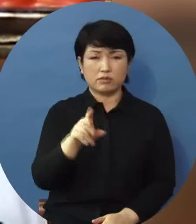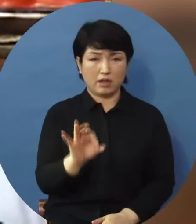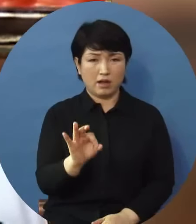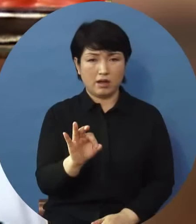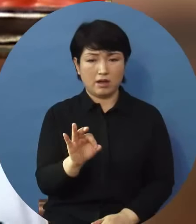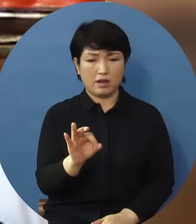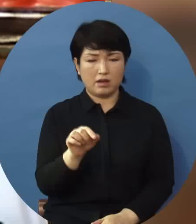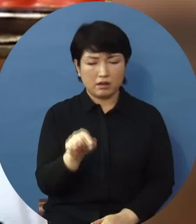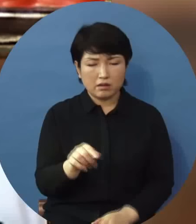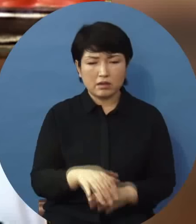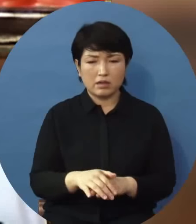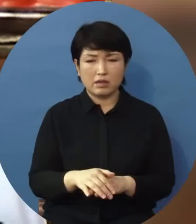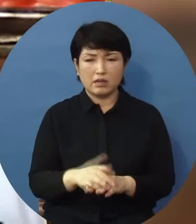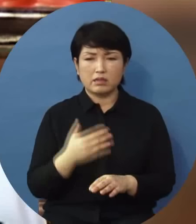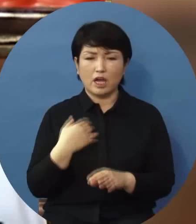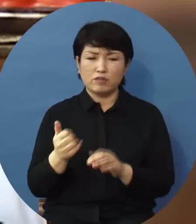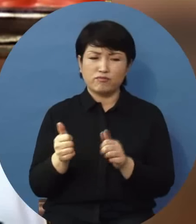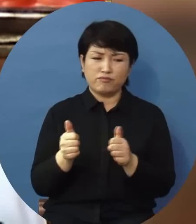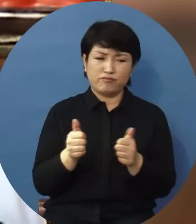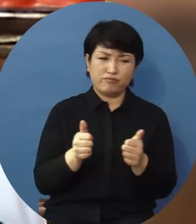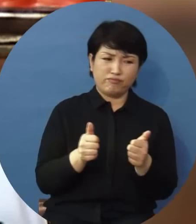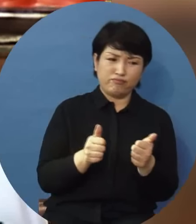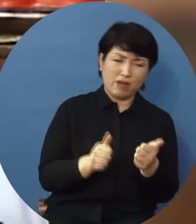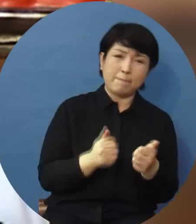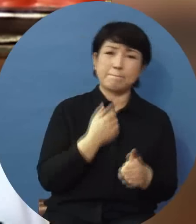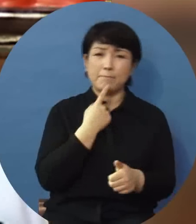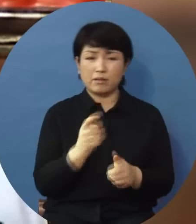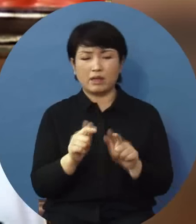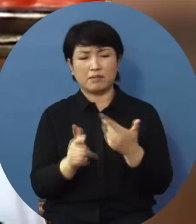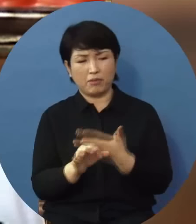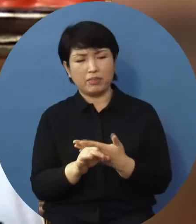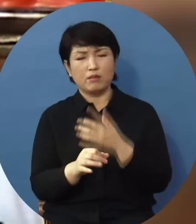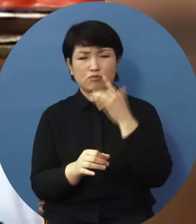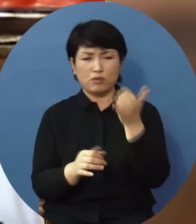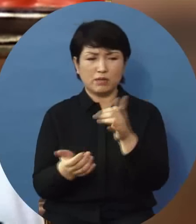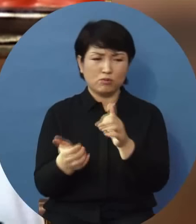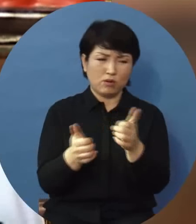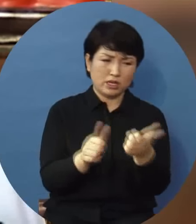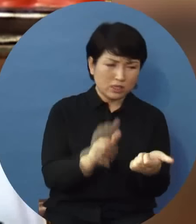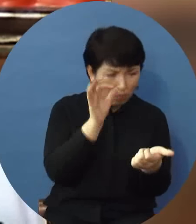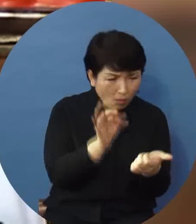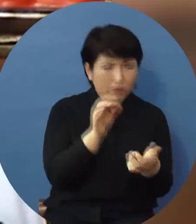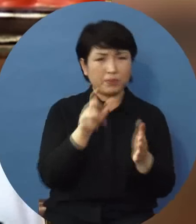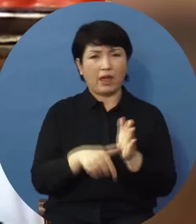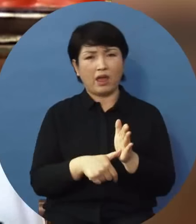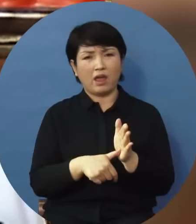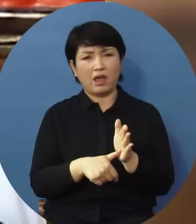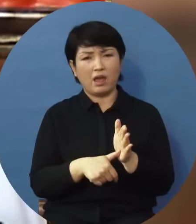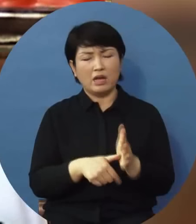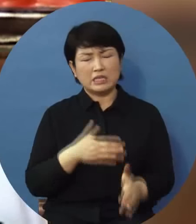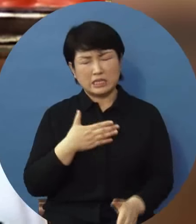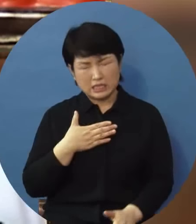무상함이 죽을 고비에 당하든지, 부모가 죽는 것을 보든지, 어떤